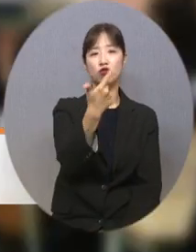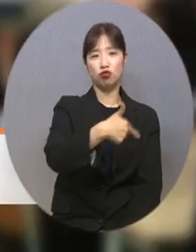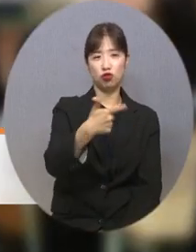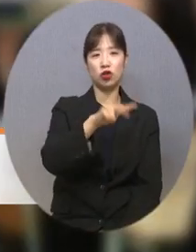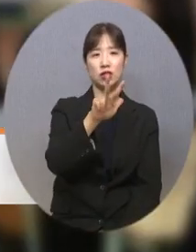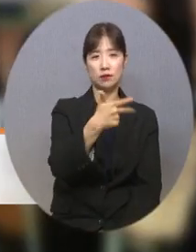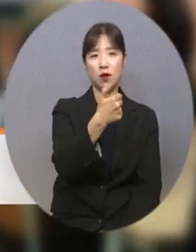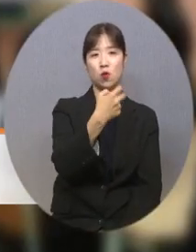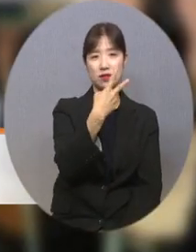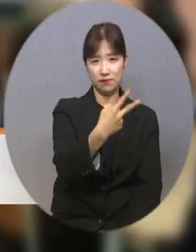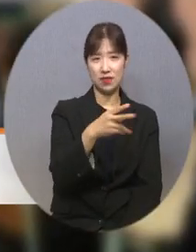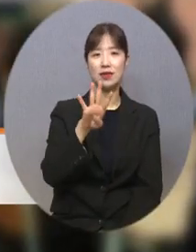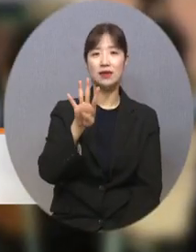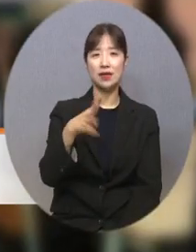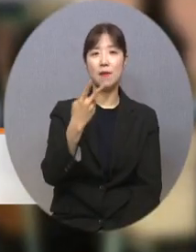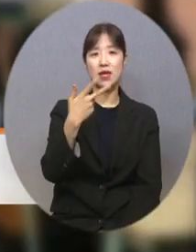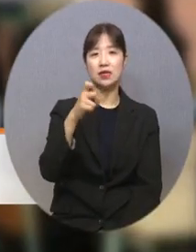6,752명,